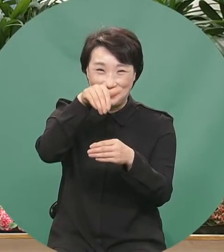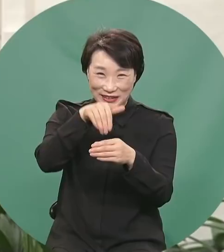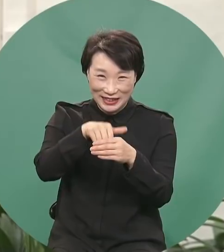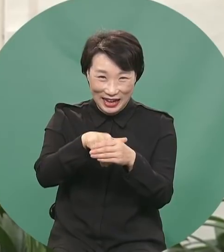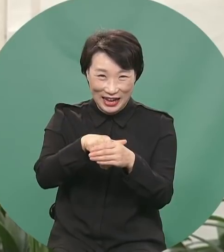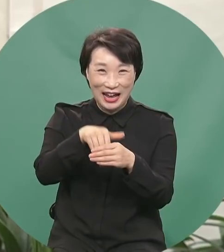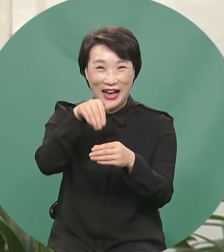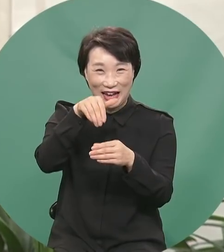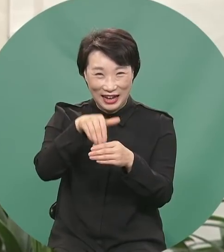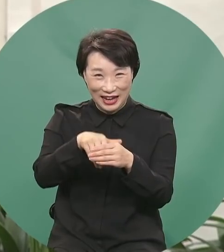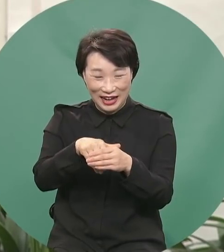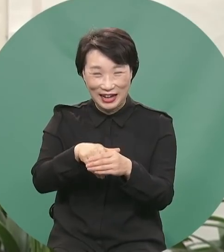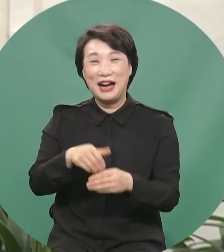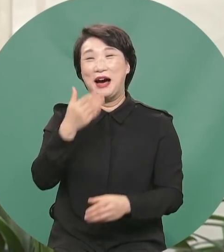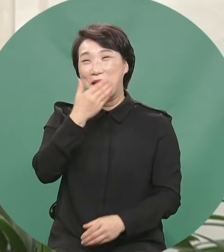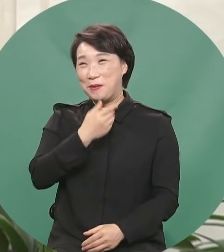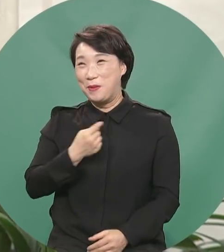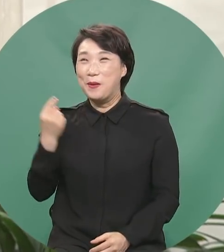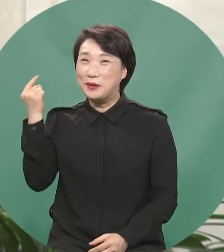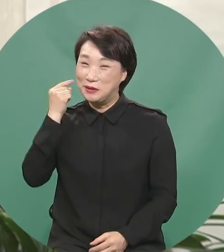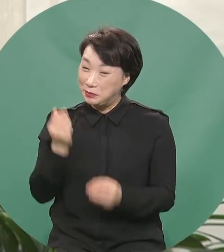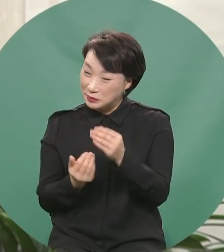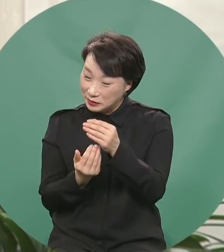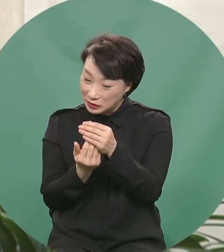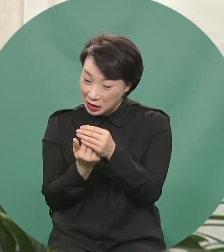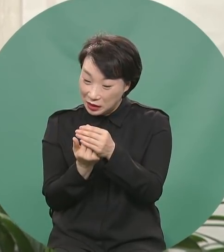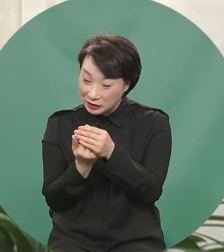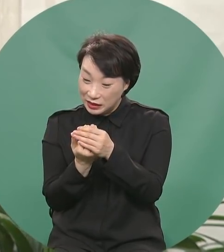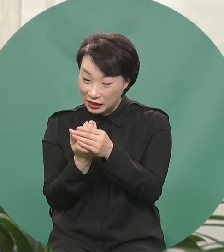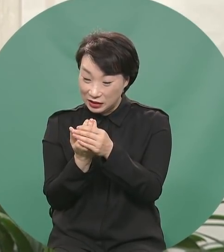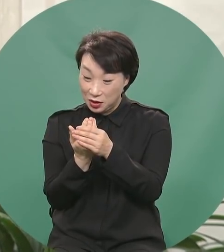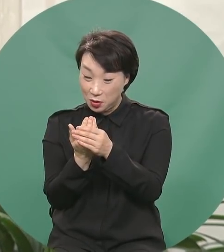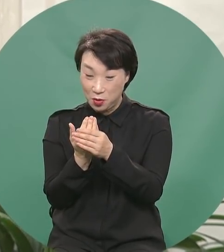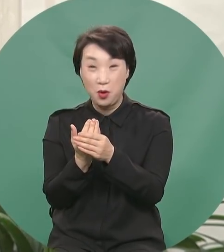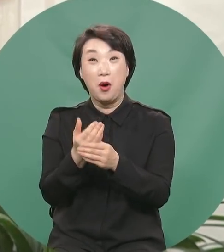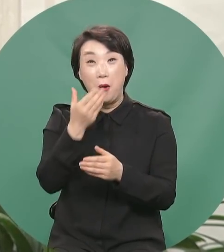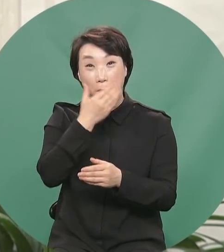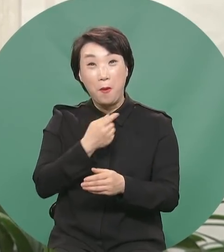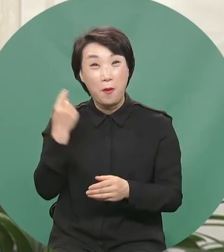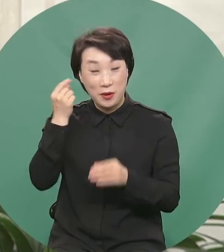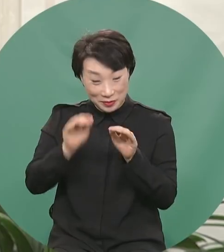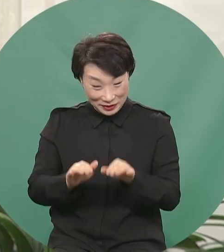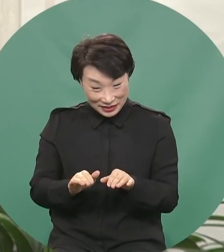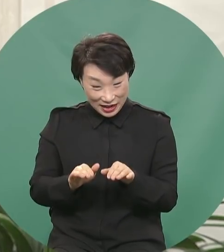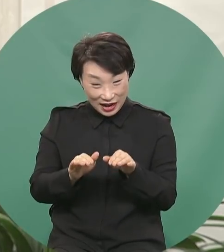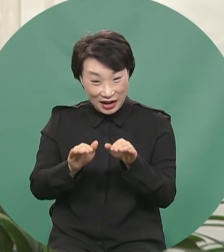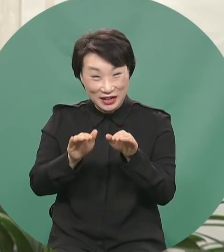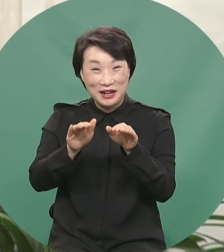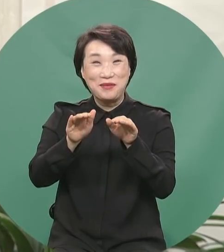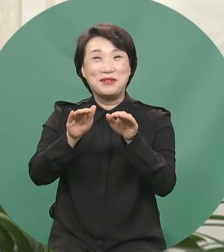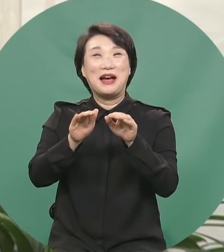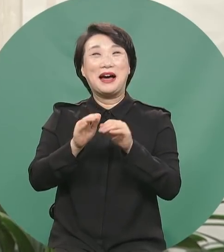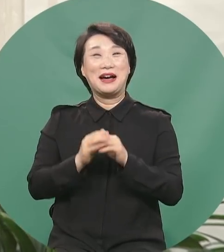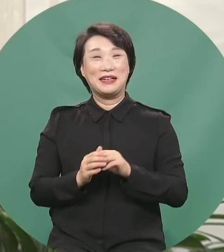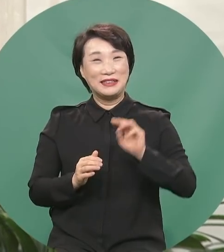심었습니다. 복음이 싹이 났네요. 복음이 자라납니다.